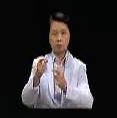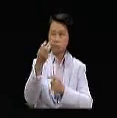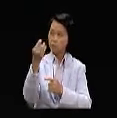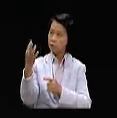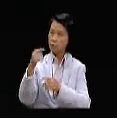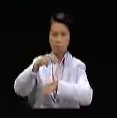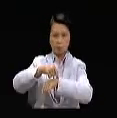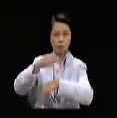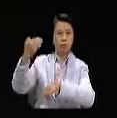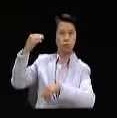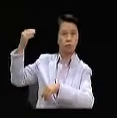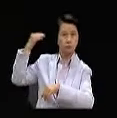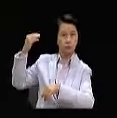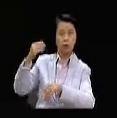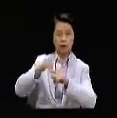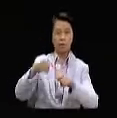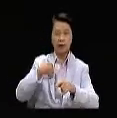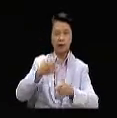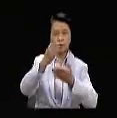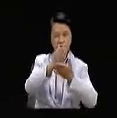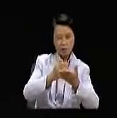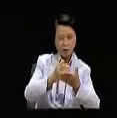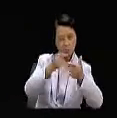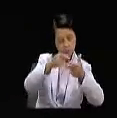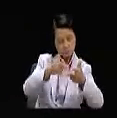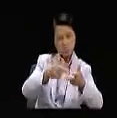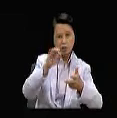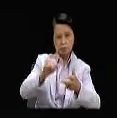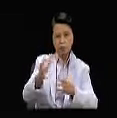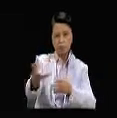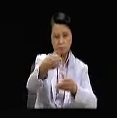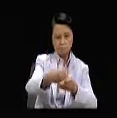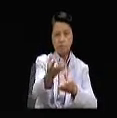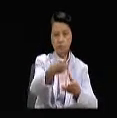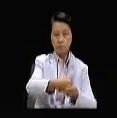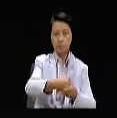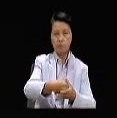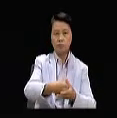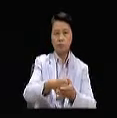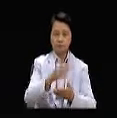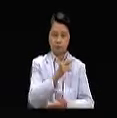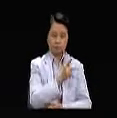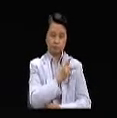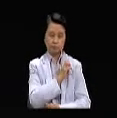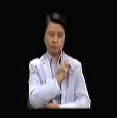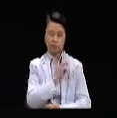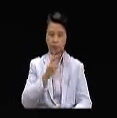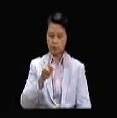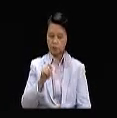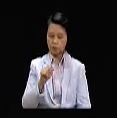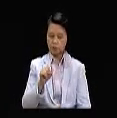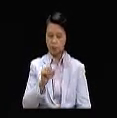Cuma ada beberapa pop kagak lagi yang memerlukan nah limbah urus lagi antar ke sana dengan kerajaan negeri